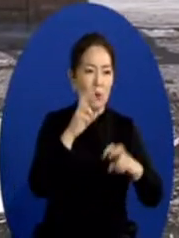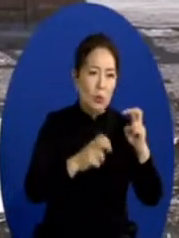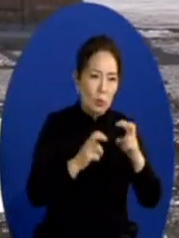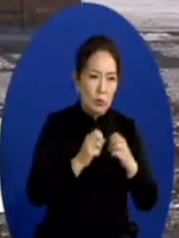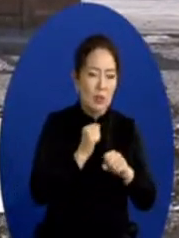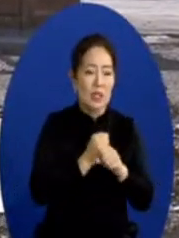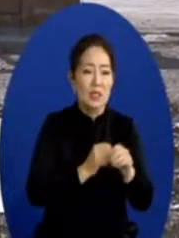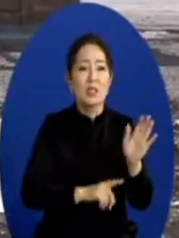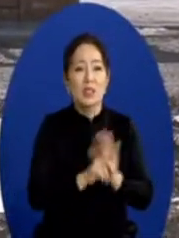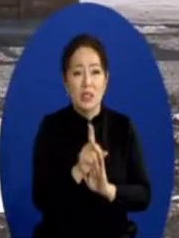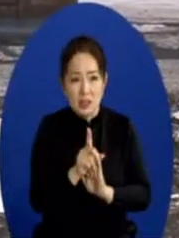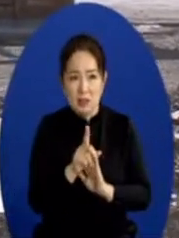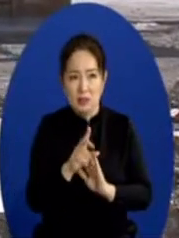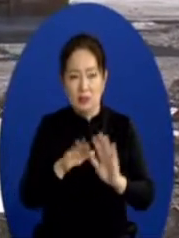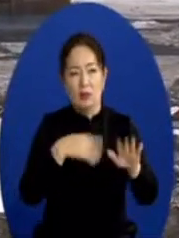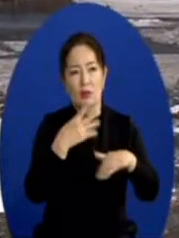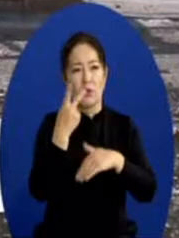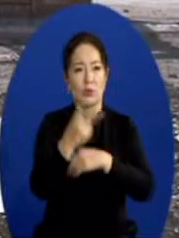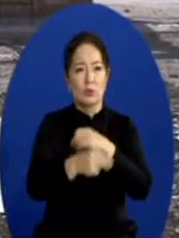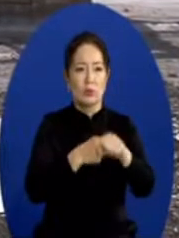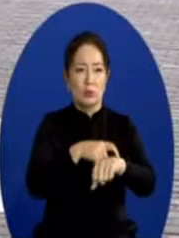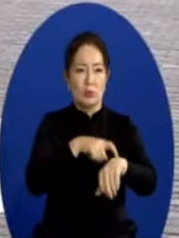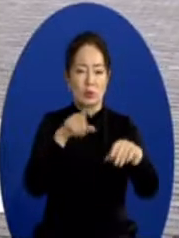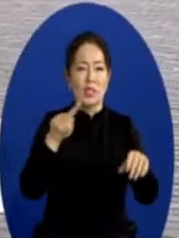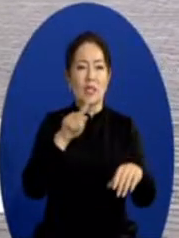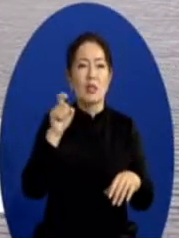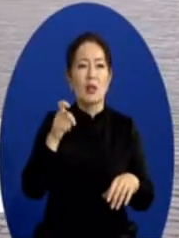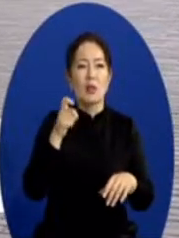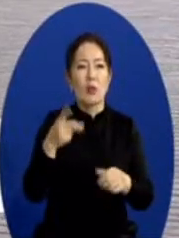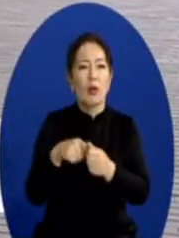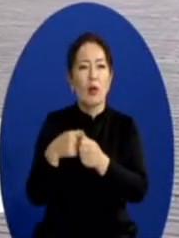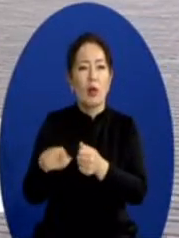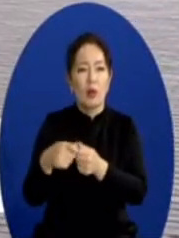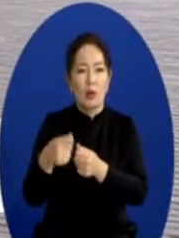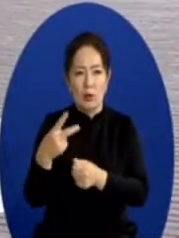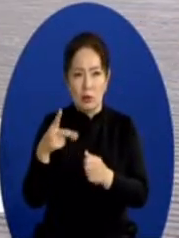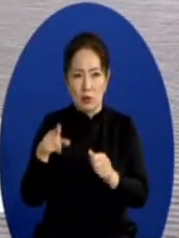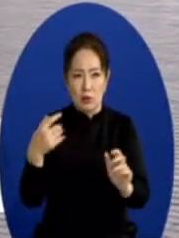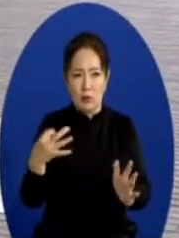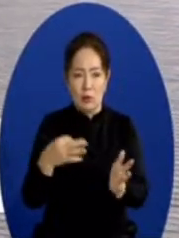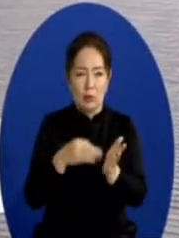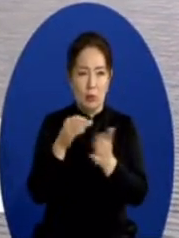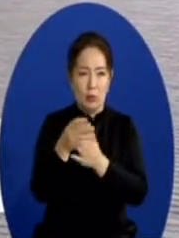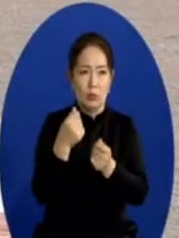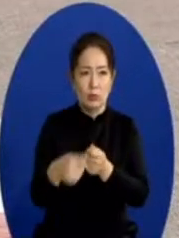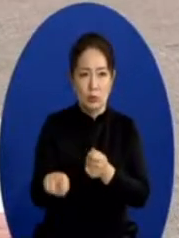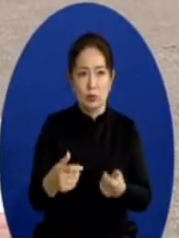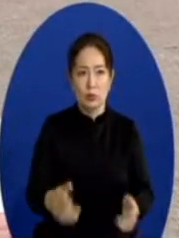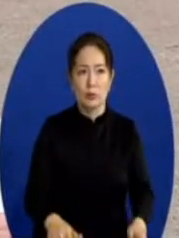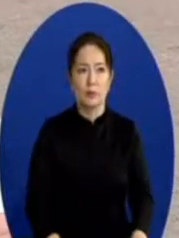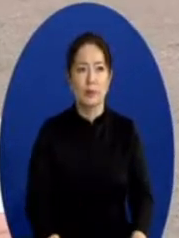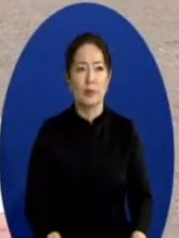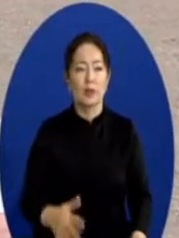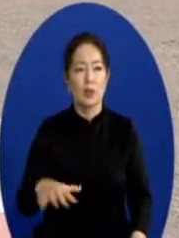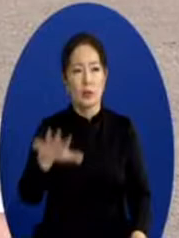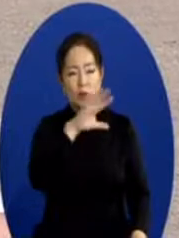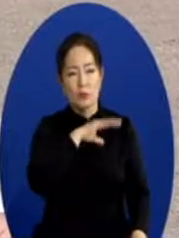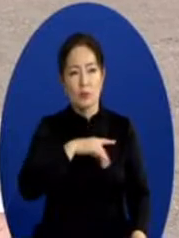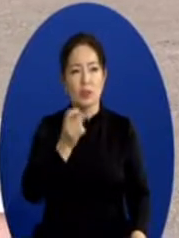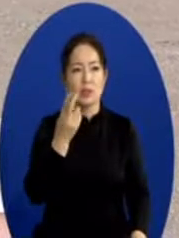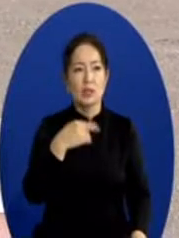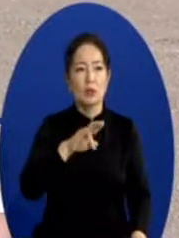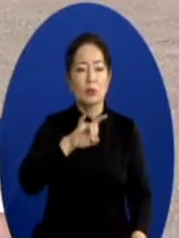барих ажиллаа эхлүүлсэн. Үүнээс хойш 2 жилийн хугацаанд зээлийн хүнд 2.8 тэрбум төгрөг төлжээ. Үндсэн энэ дэд